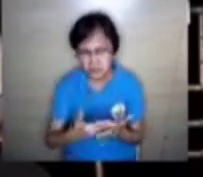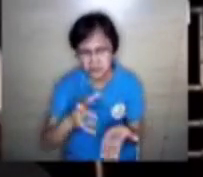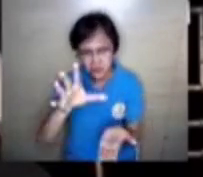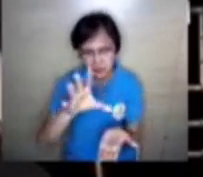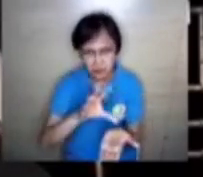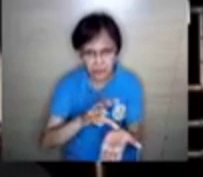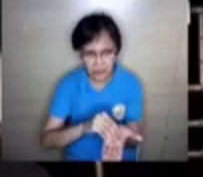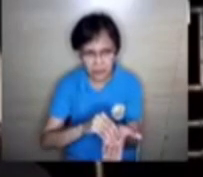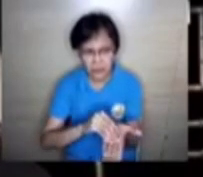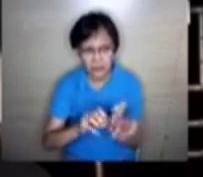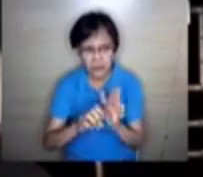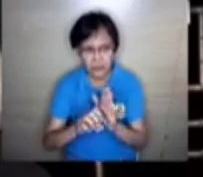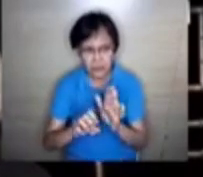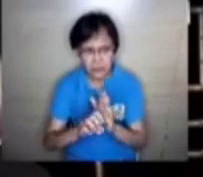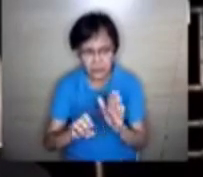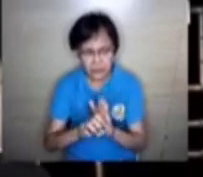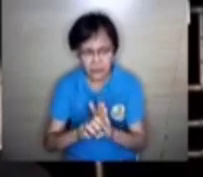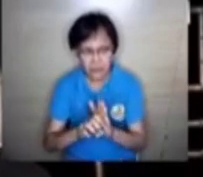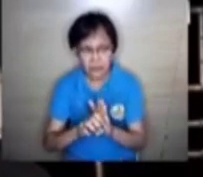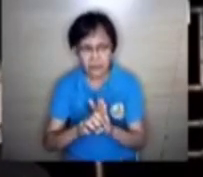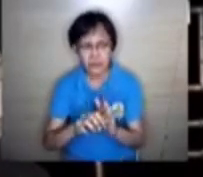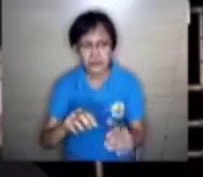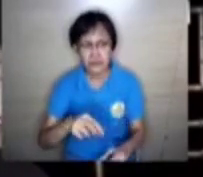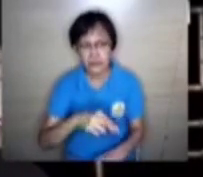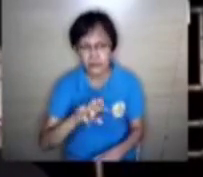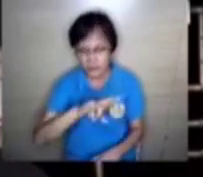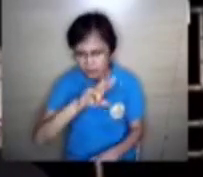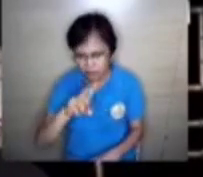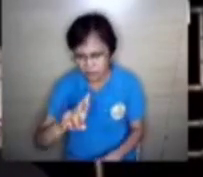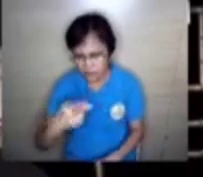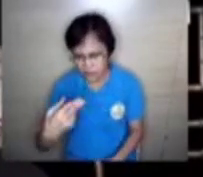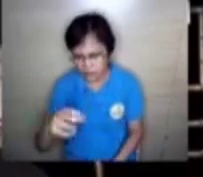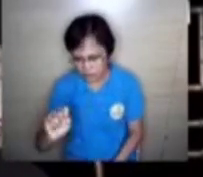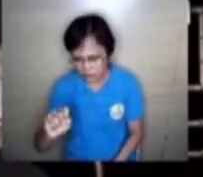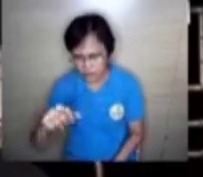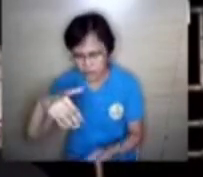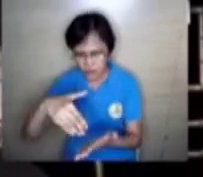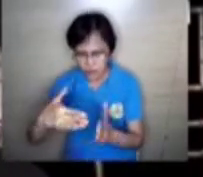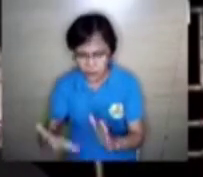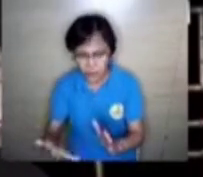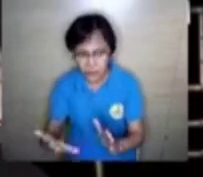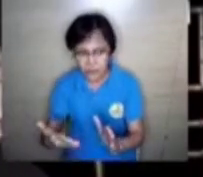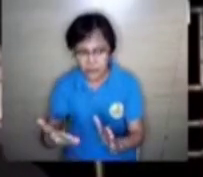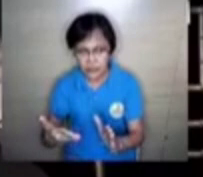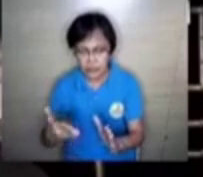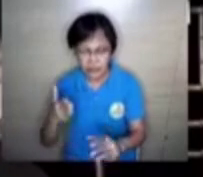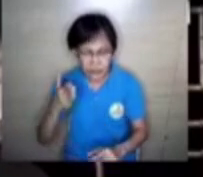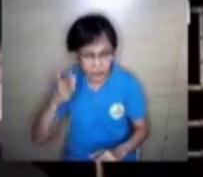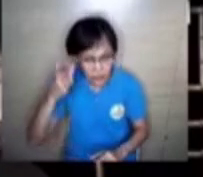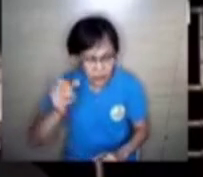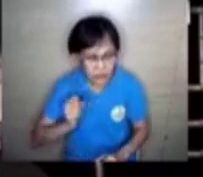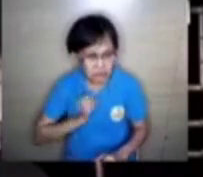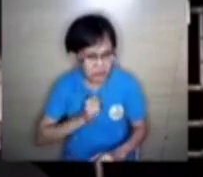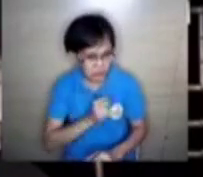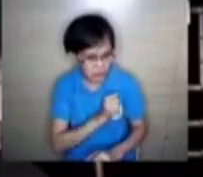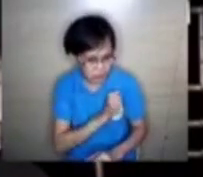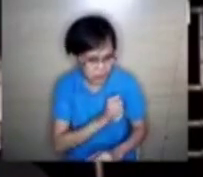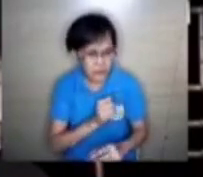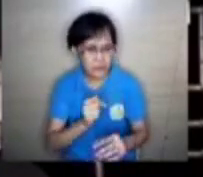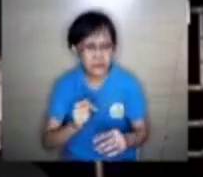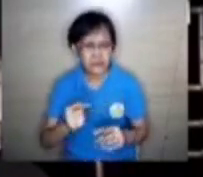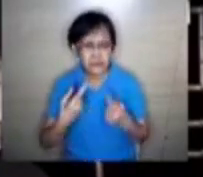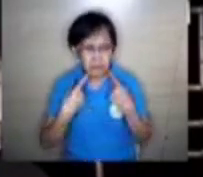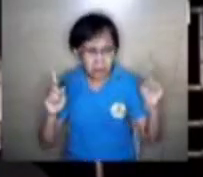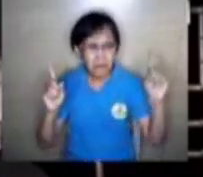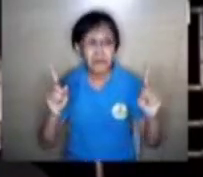Meron diyang nag-aaral sa Rizal High School na magiging mahusay ng mga konsehal ng lungsod natin. Maaring nasa Manggahan High